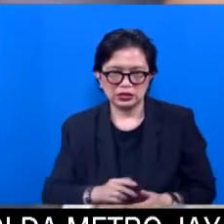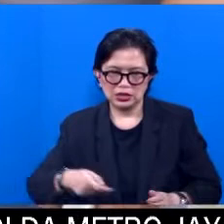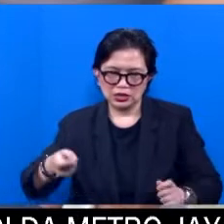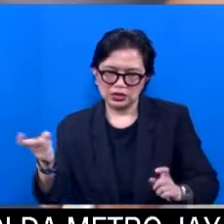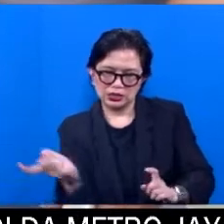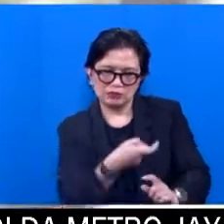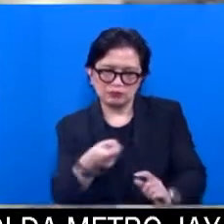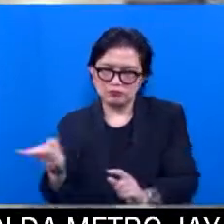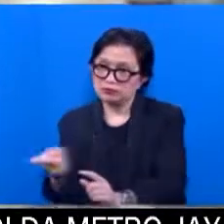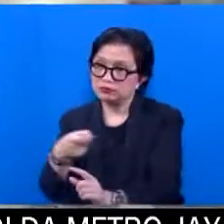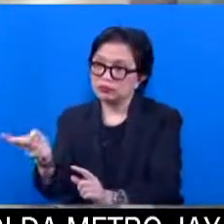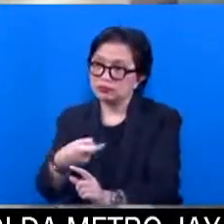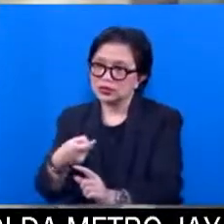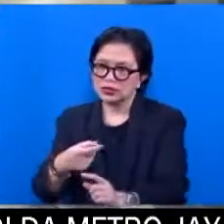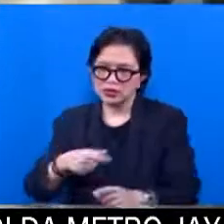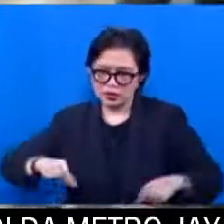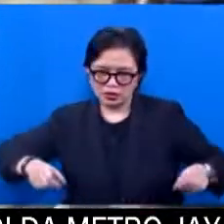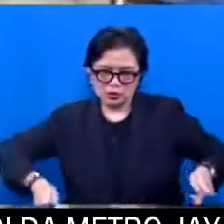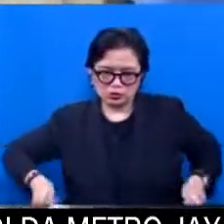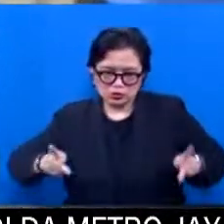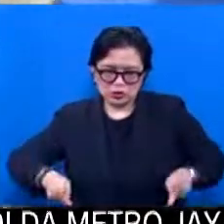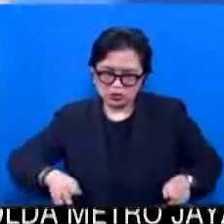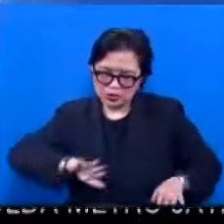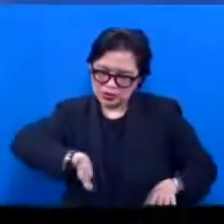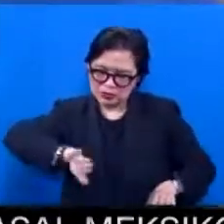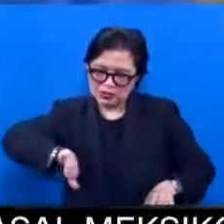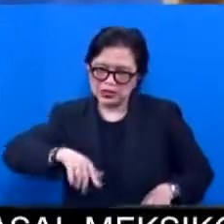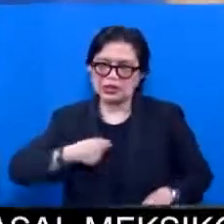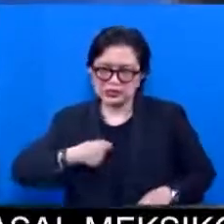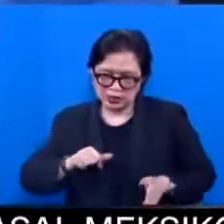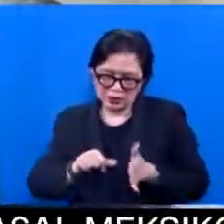Nggak. Ya semangat kadang jualannya